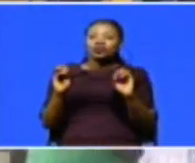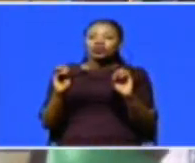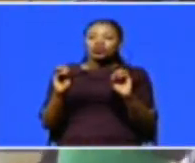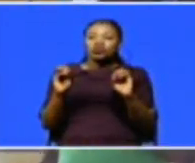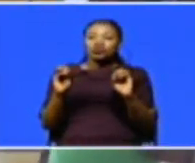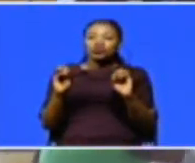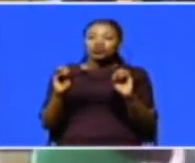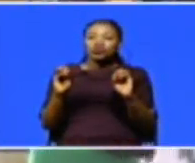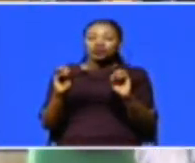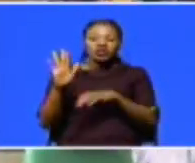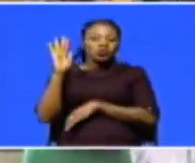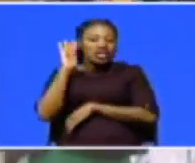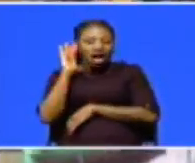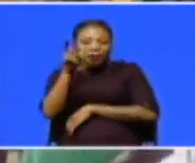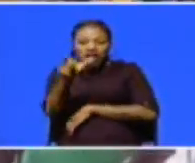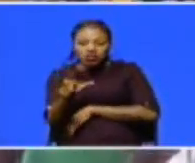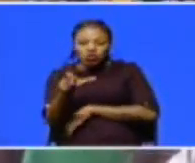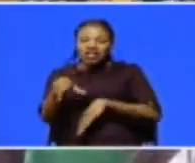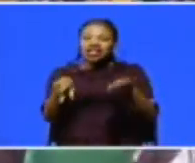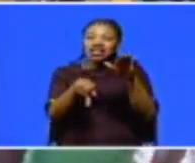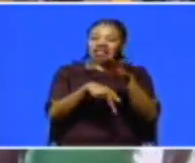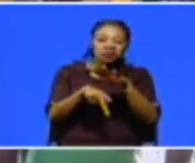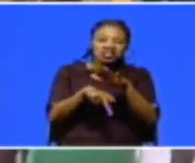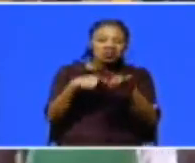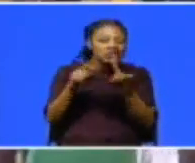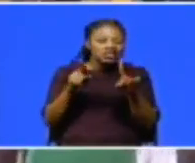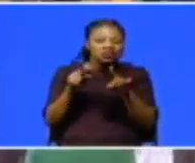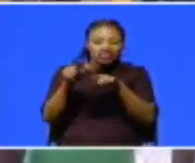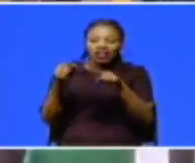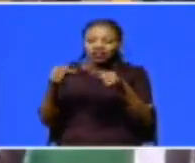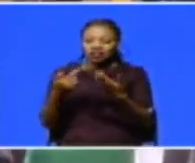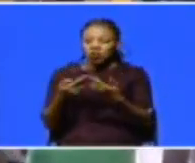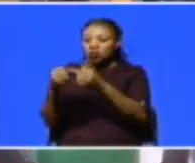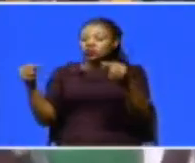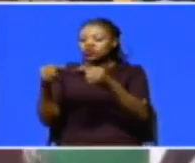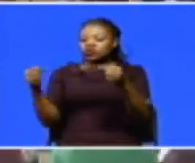Unasikia mtu ni naibu lakini ni opposition, alafu